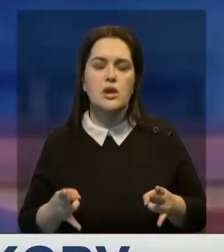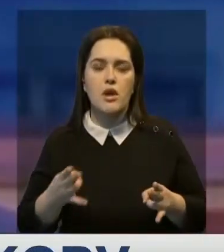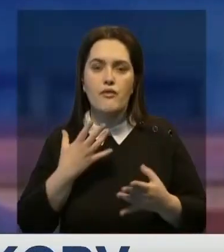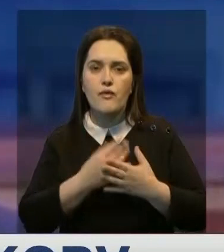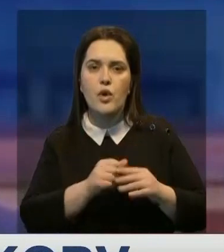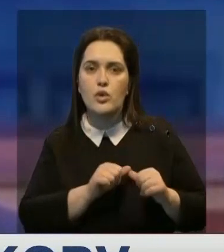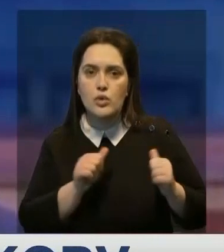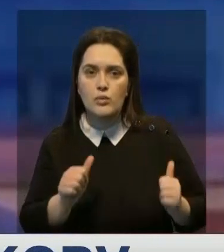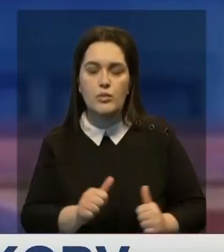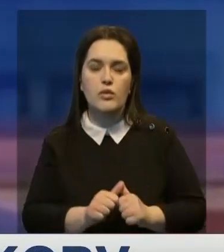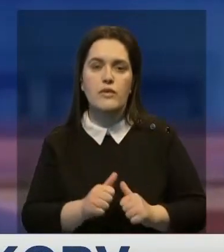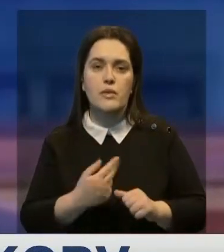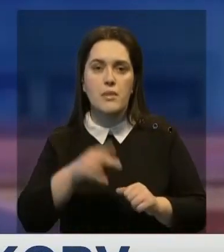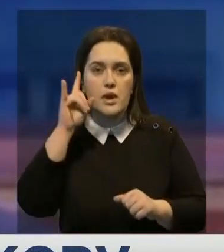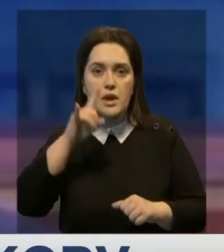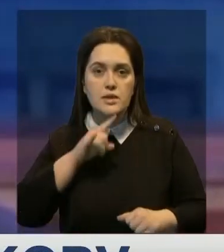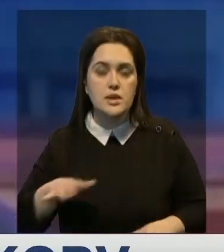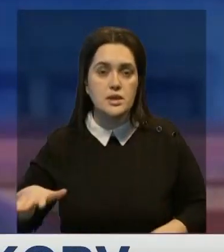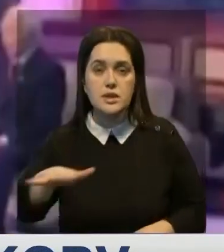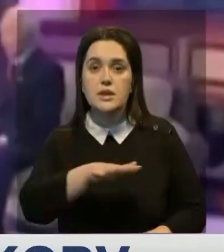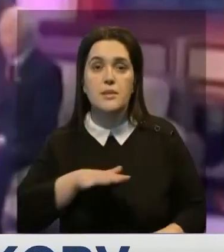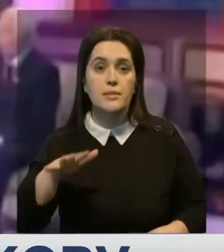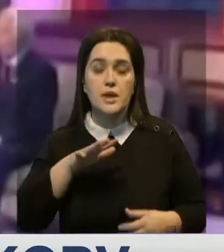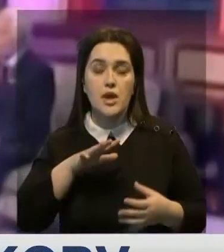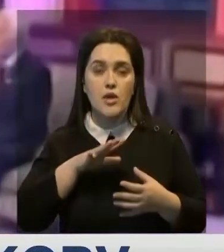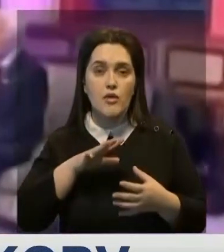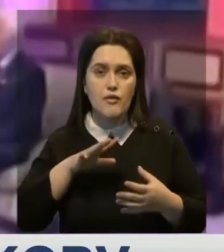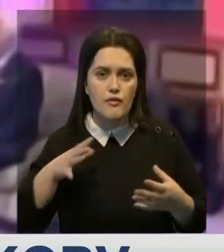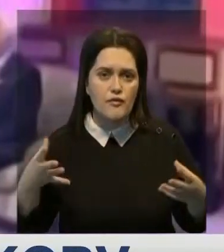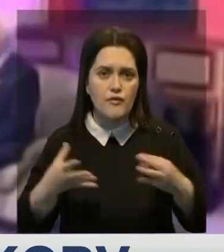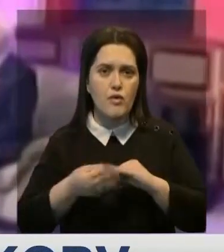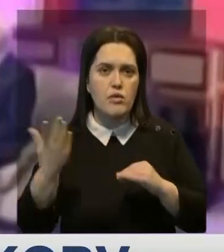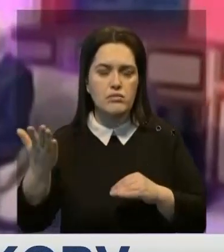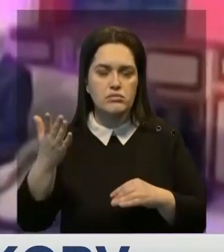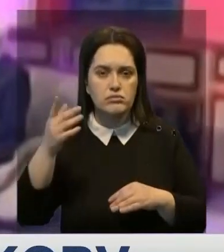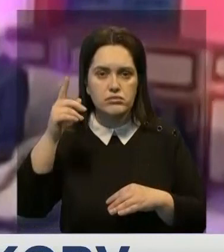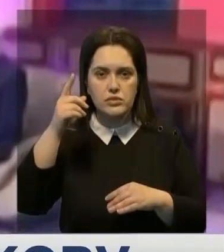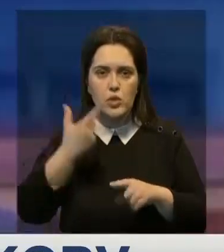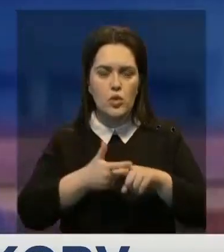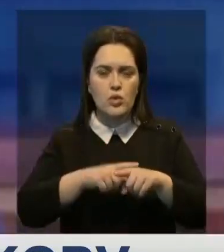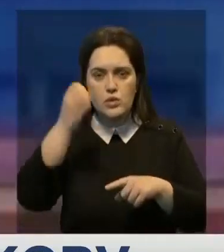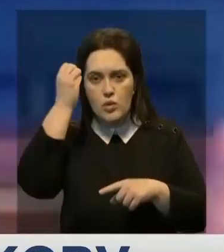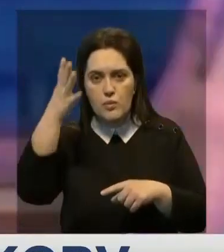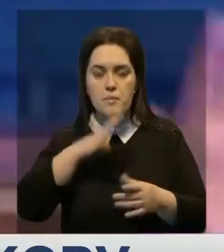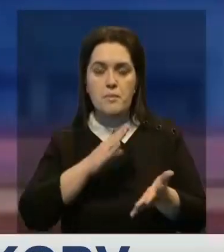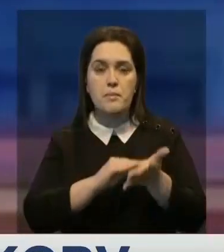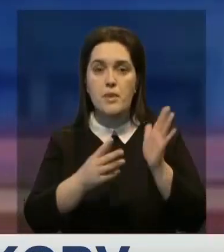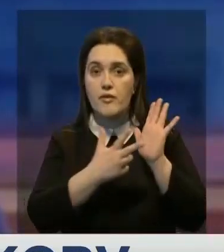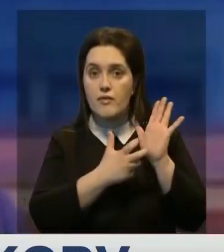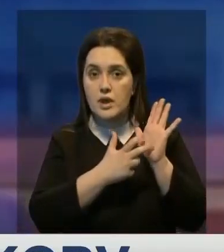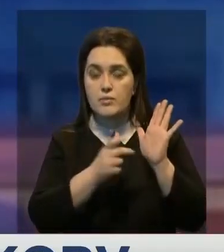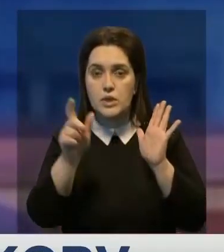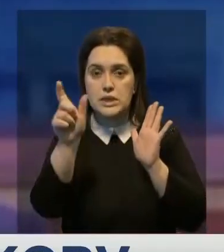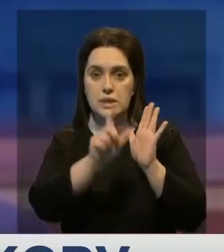любовь к бескрайним просторам казахской степи. Всего поэт от Бога, как его называли, Кокимбек Салыков написал больше 800